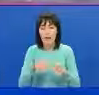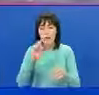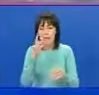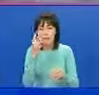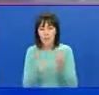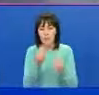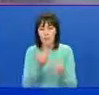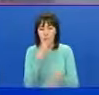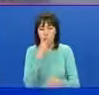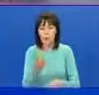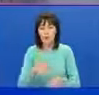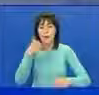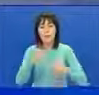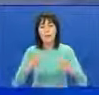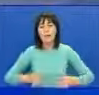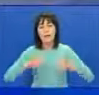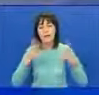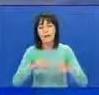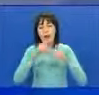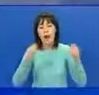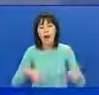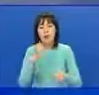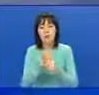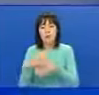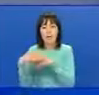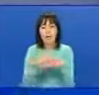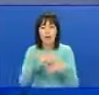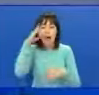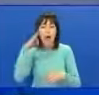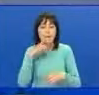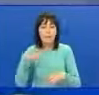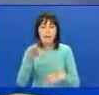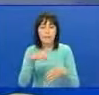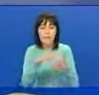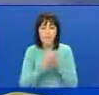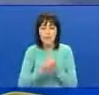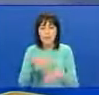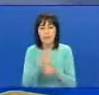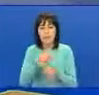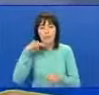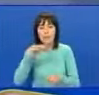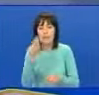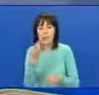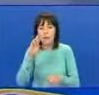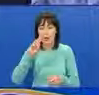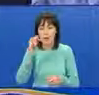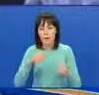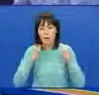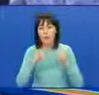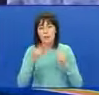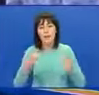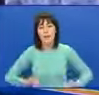сайыстардан көрсетті. Турнирдің салтанатты ашылуын жасаған таеквондодан Қазақстан Республикасы Федерациясының вице-президенті Шадияр Қондыбаев спортшыларға сәттілік